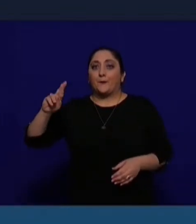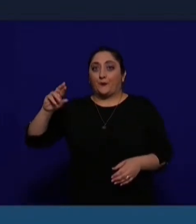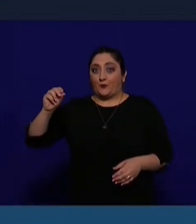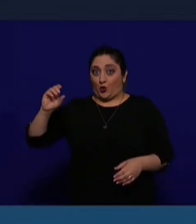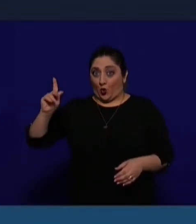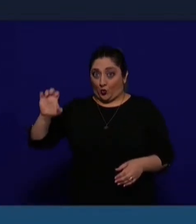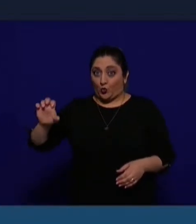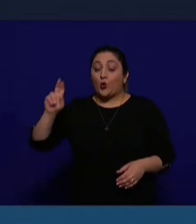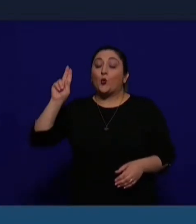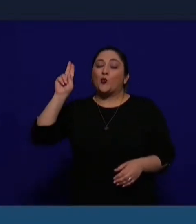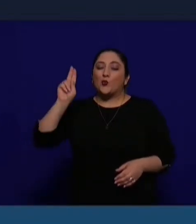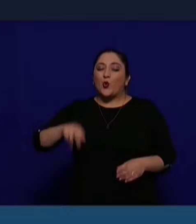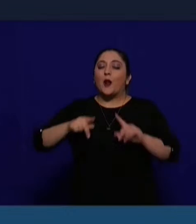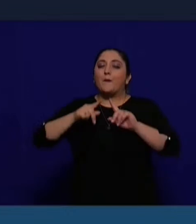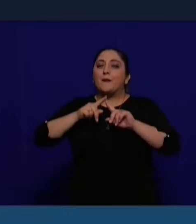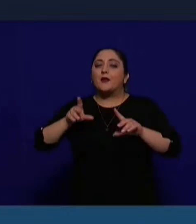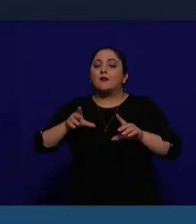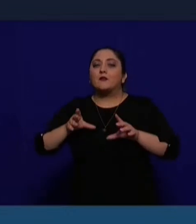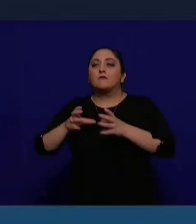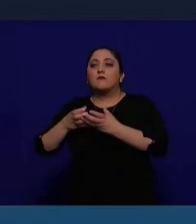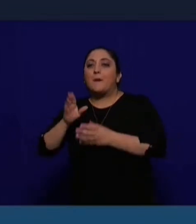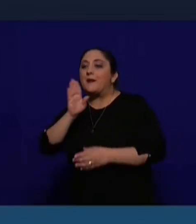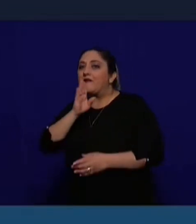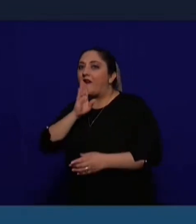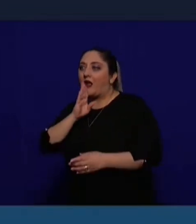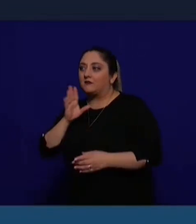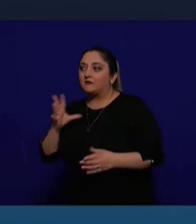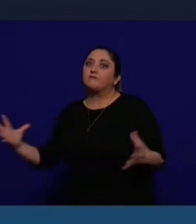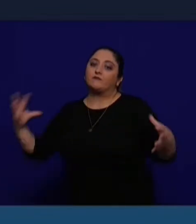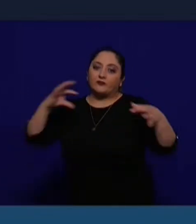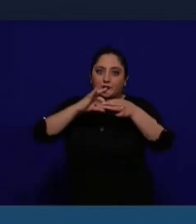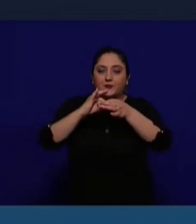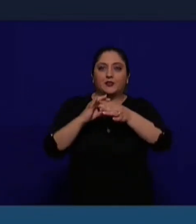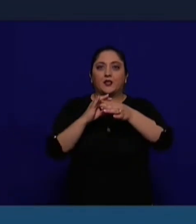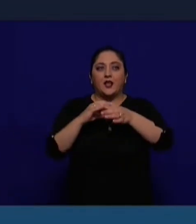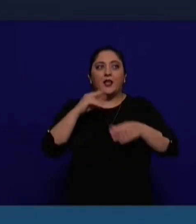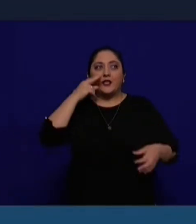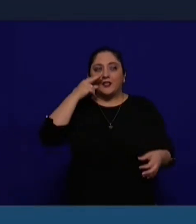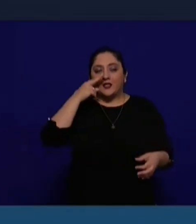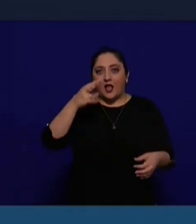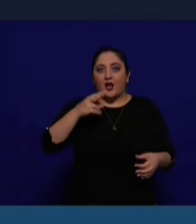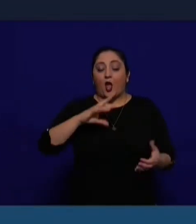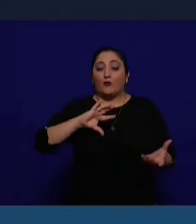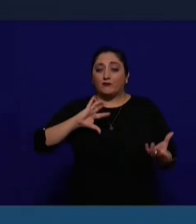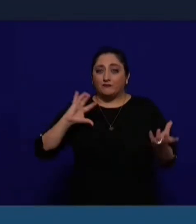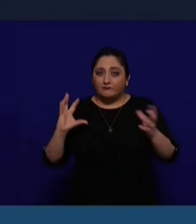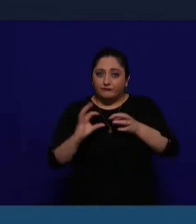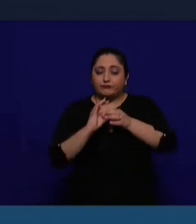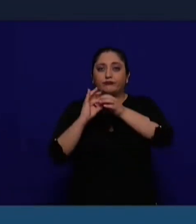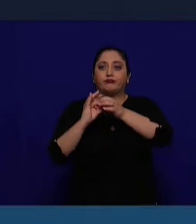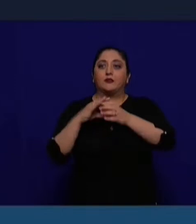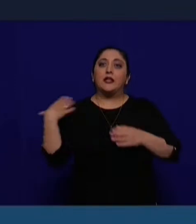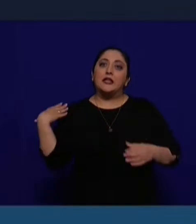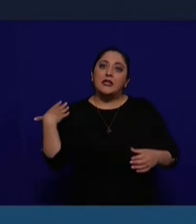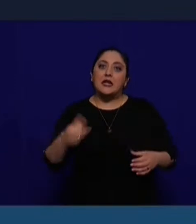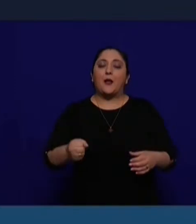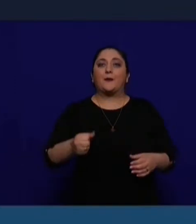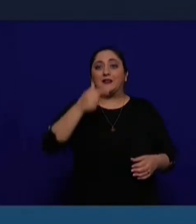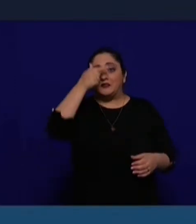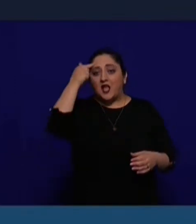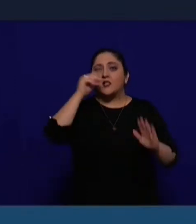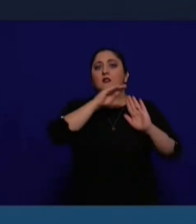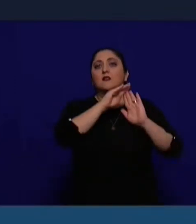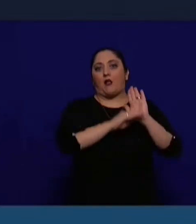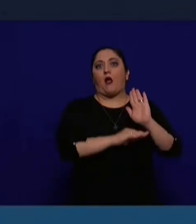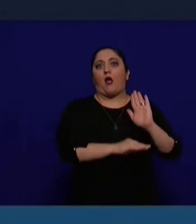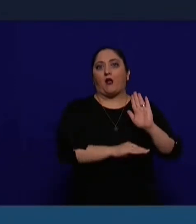test li jiġu wkoll mill-privat. U allura qegħdin naraw li testijiet ukoll ta' rapid tests, ir-requests għalihom naqsu wkoll